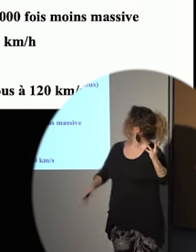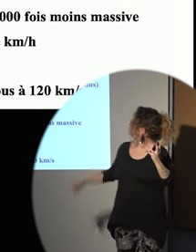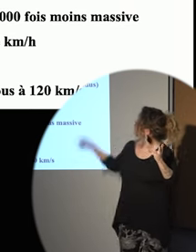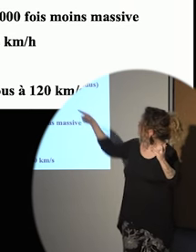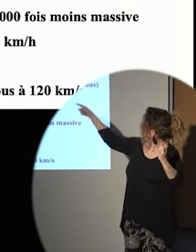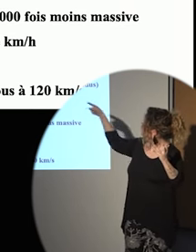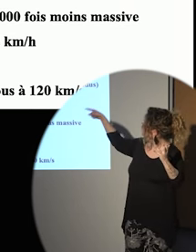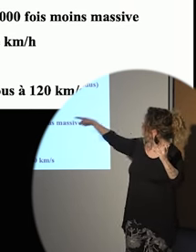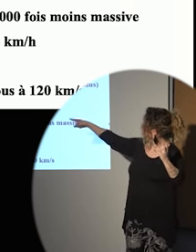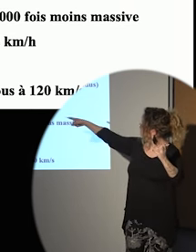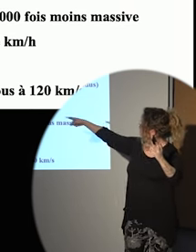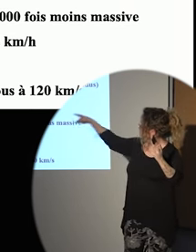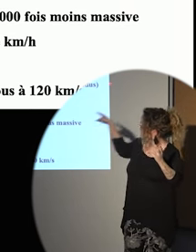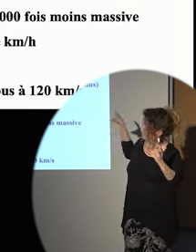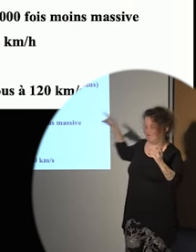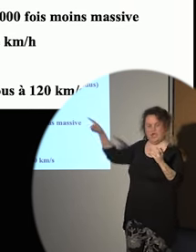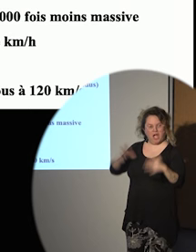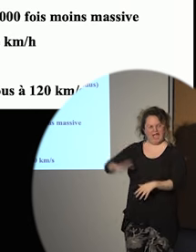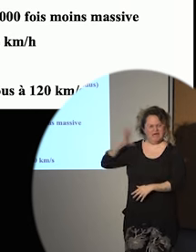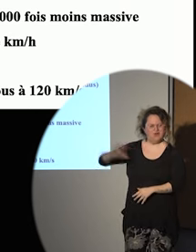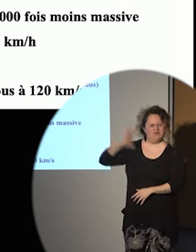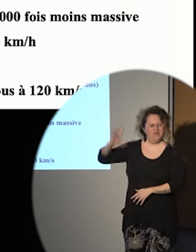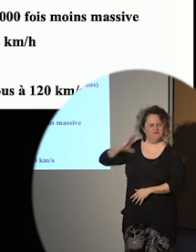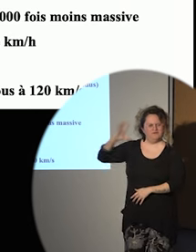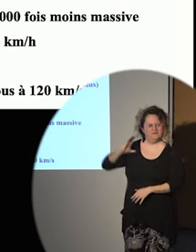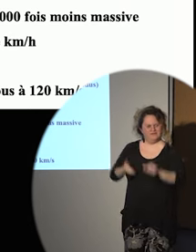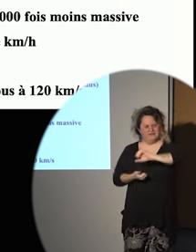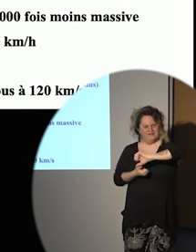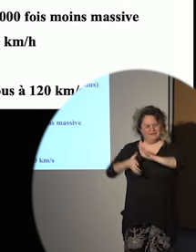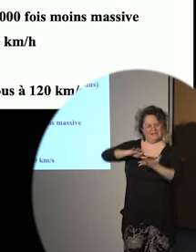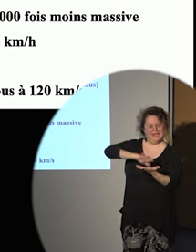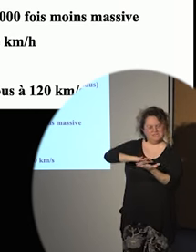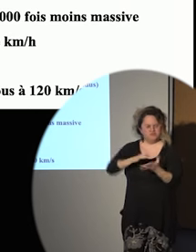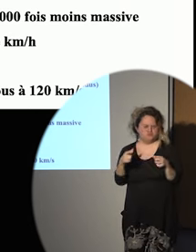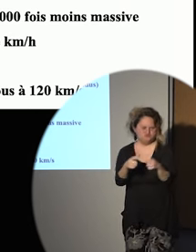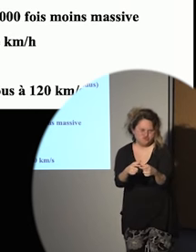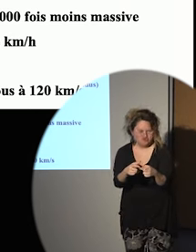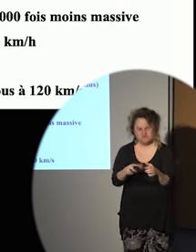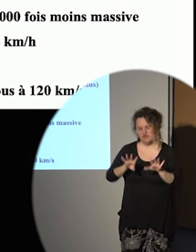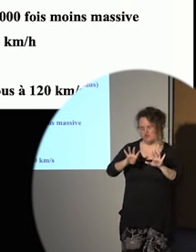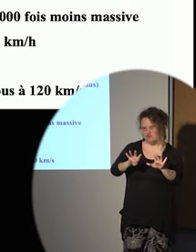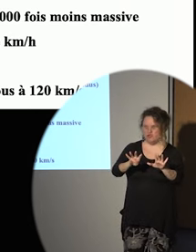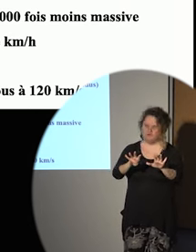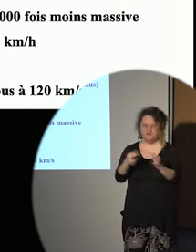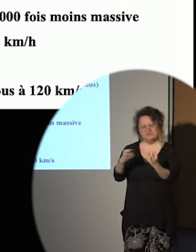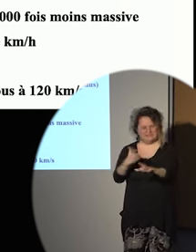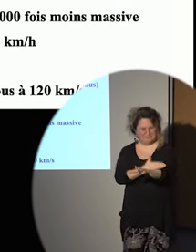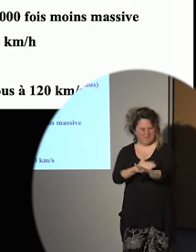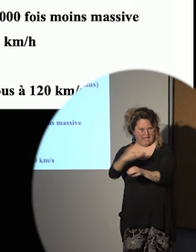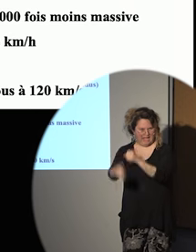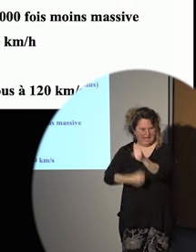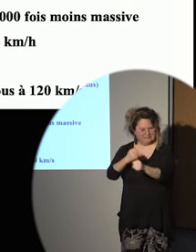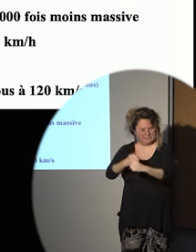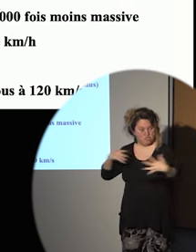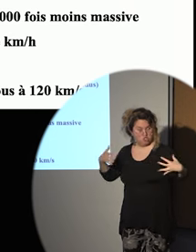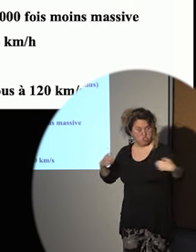connu, alors qu'elle était beaucoup, beaucoup plus petite qu'elle n'est aujourd'hui, il y a 9 à 10 milliards d'années, une gigantesque collision. Et c'est le satellite